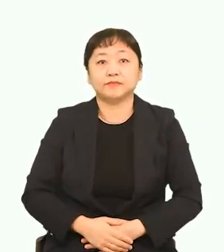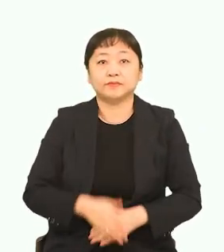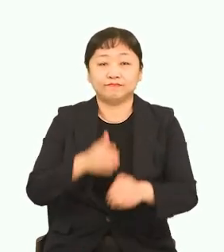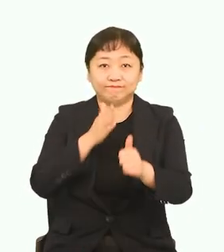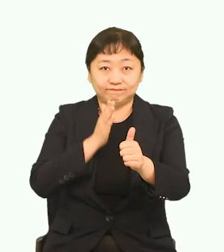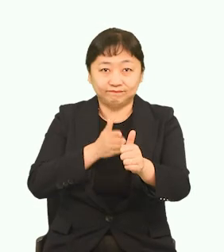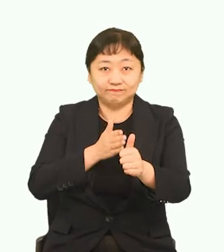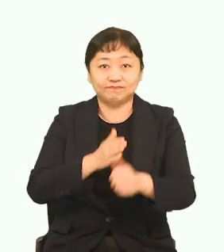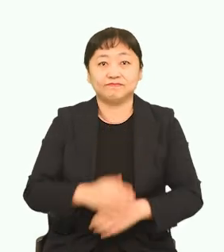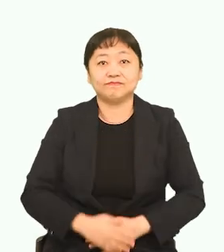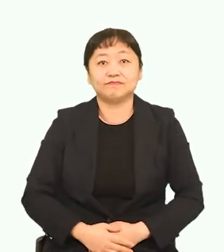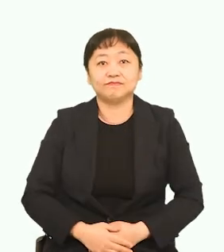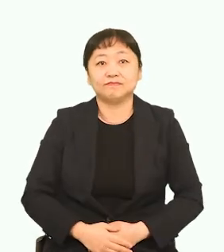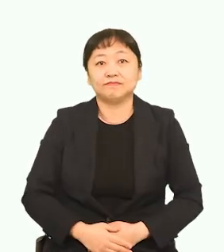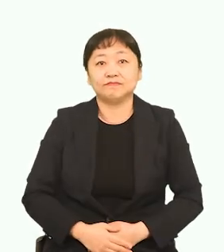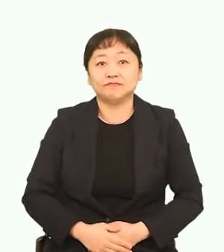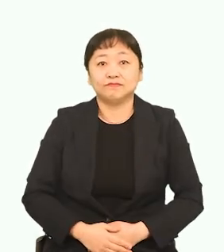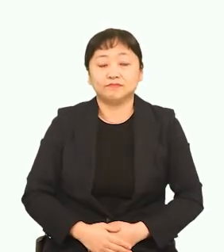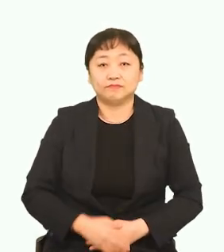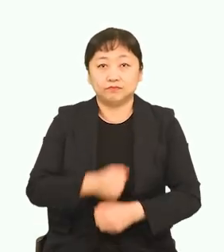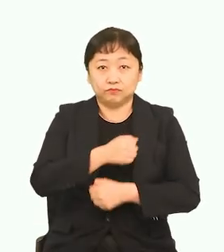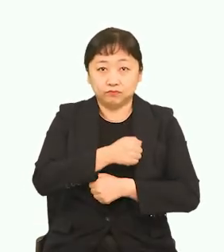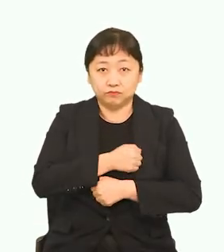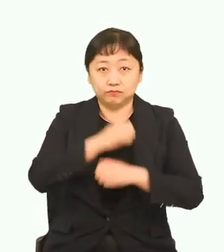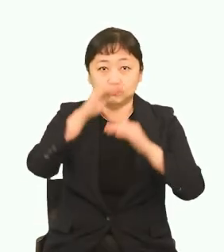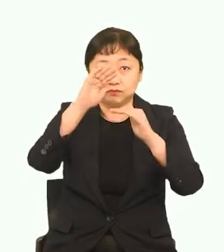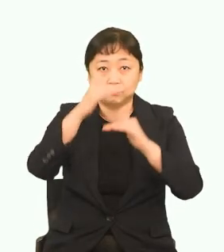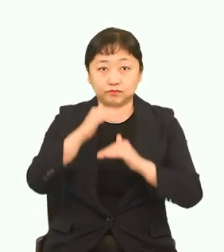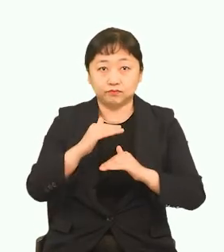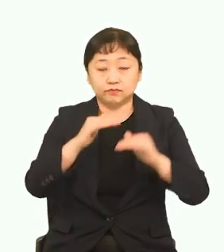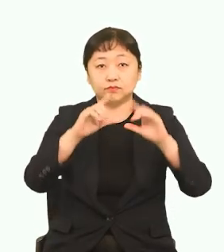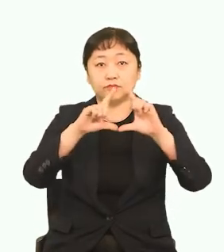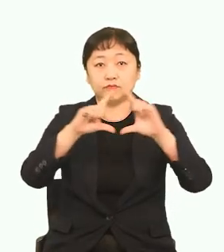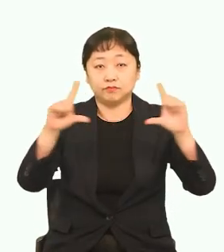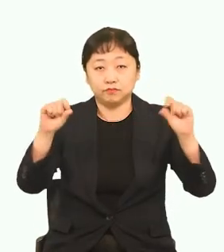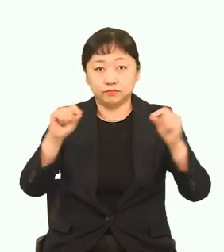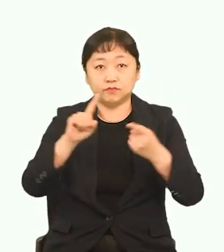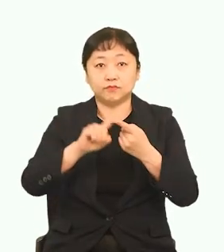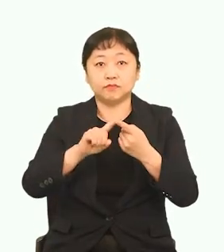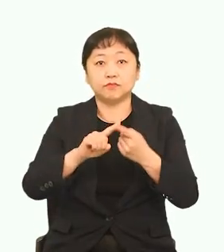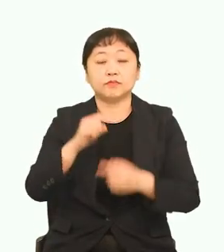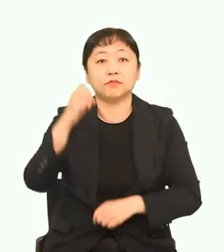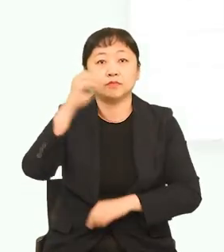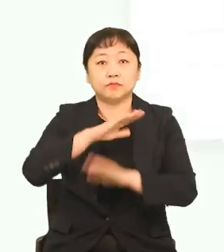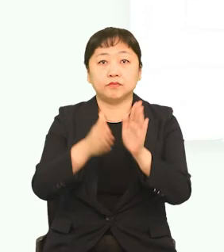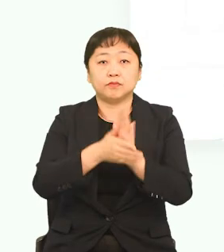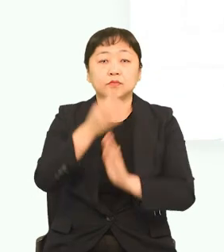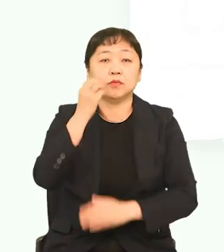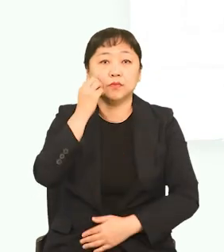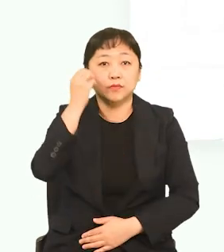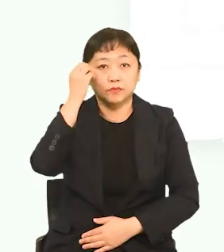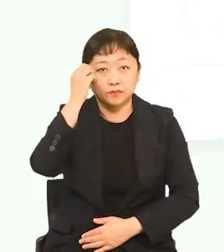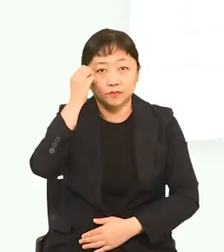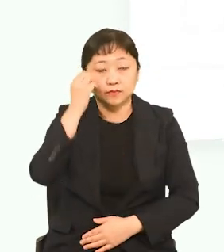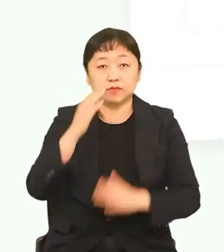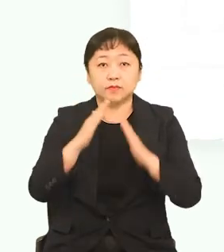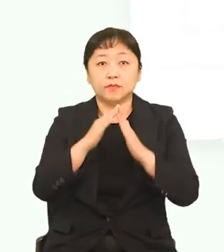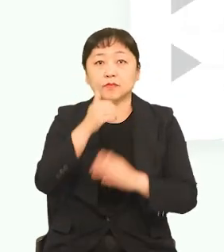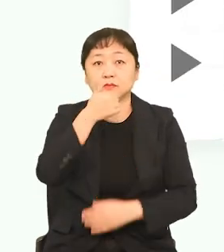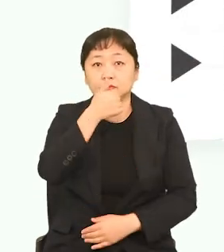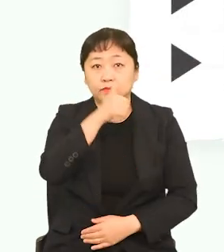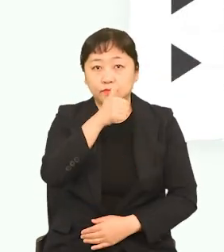것, 다시 한번 당부드립니다. 이런 내용을 담은 지역주택조합 유의사항 안내문은 광명시청